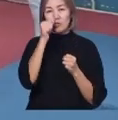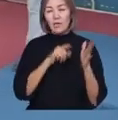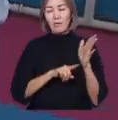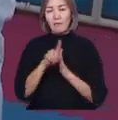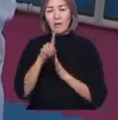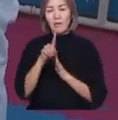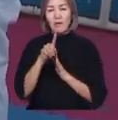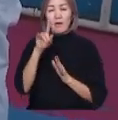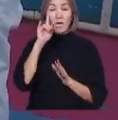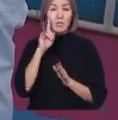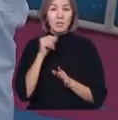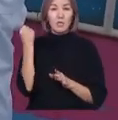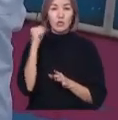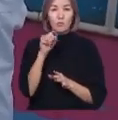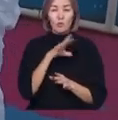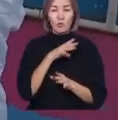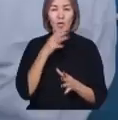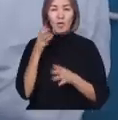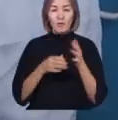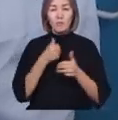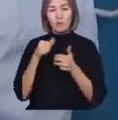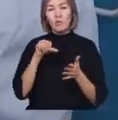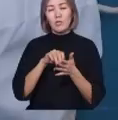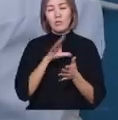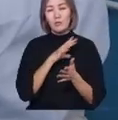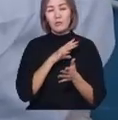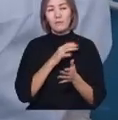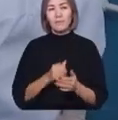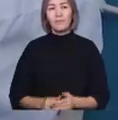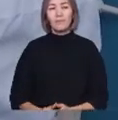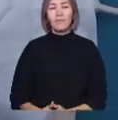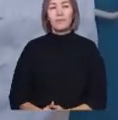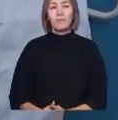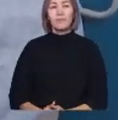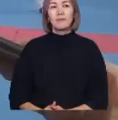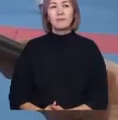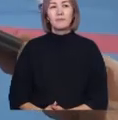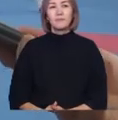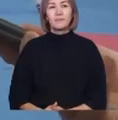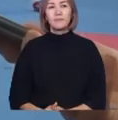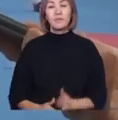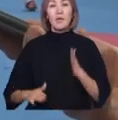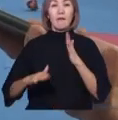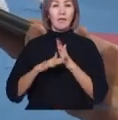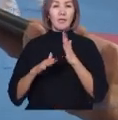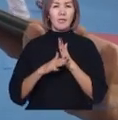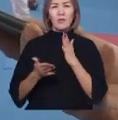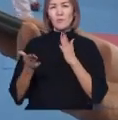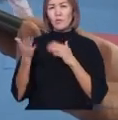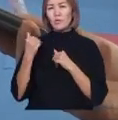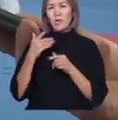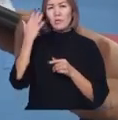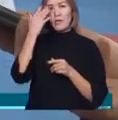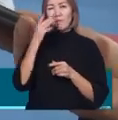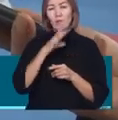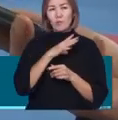Қазақстан чемпионы болыпты. Қазір әлемдік додаларда бой көрсетіп, жүлделі болып жүр. Каратэге бұрыннан кейін келетін. Осын